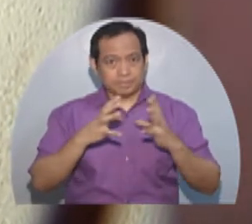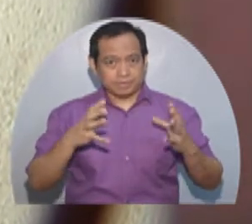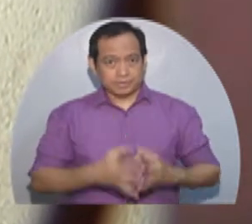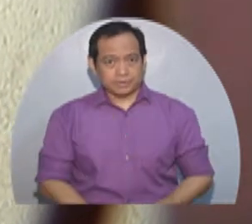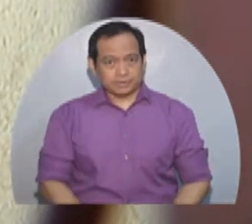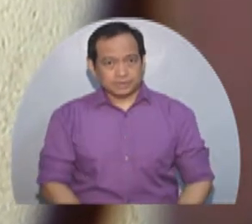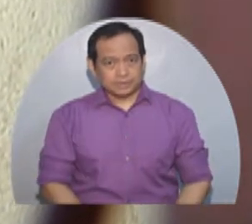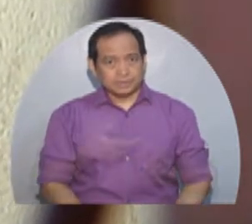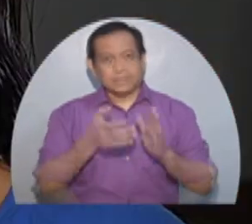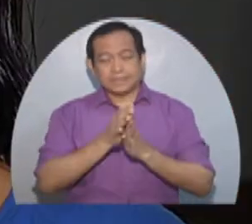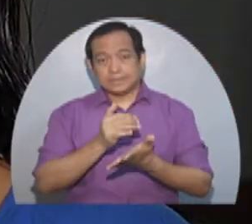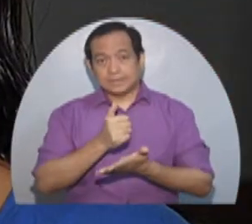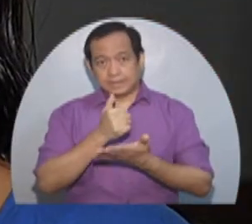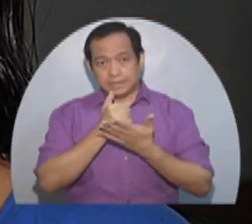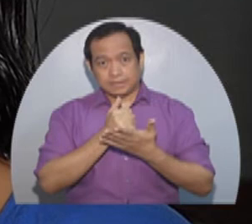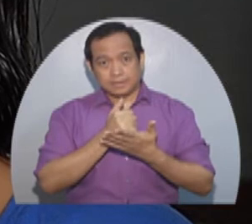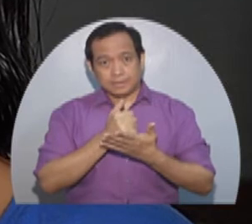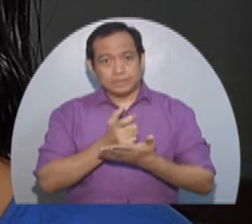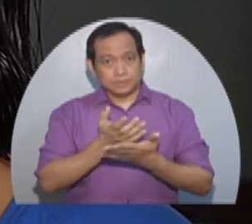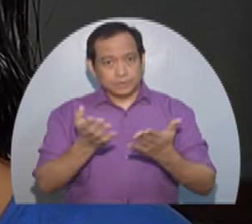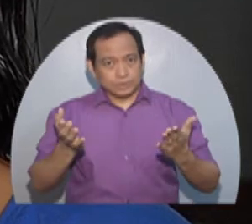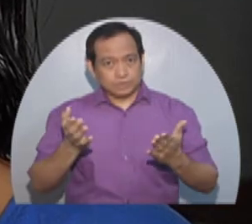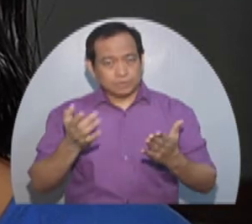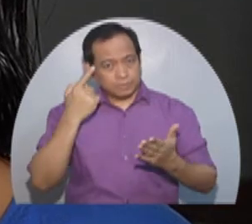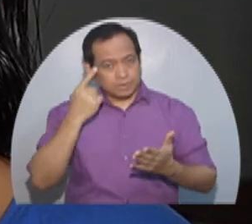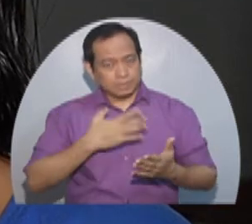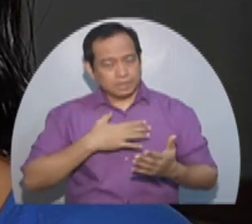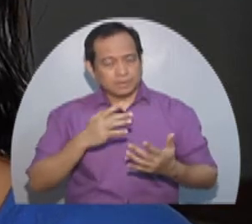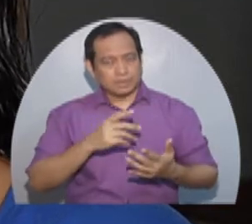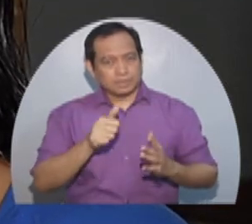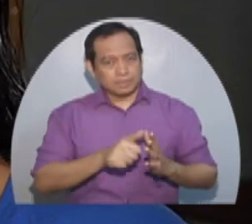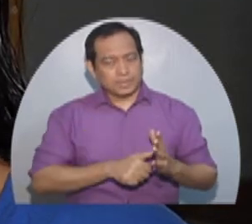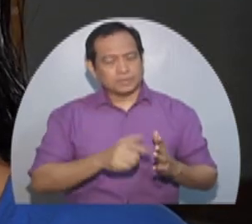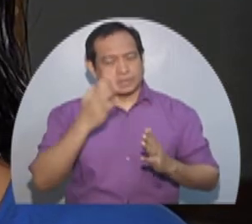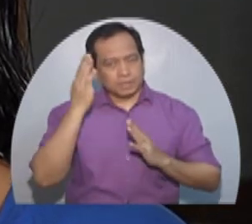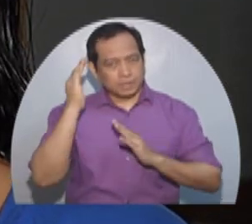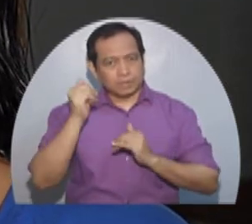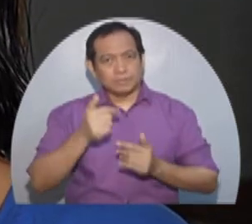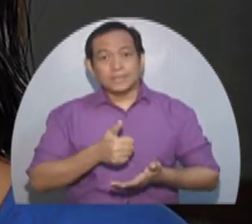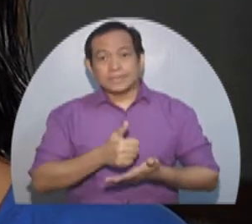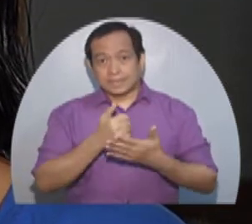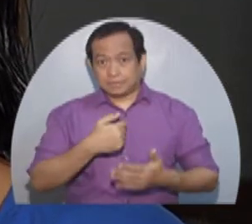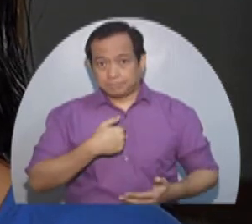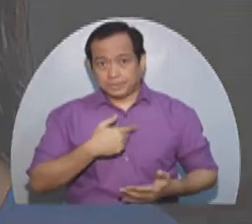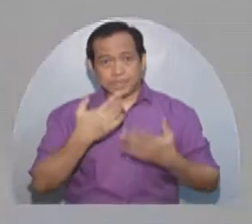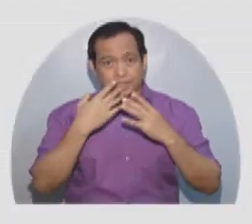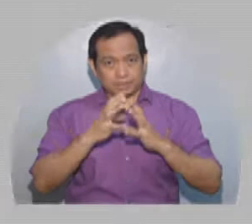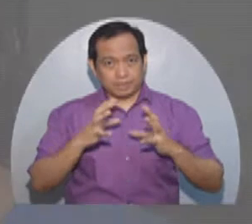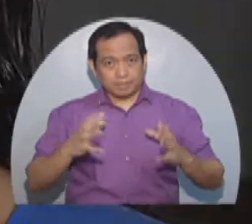Maraming salamat po. Humingi po ako ng tulong para po sa aking operasyon. Sana po matulungan niyo po